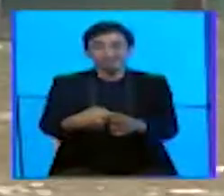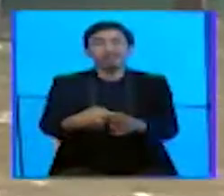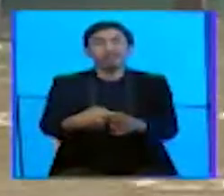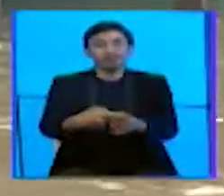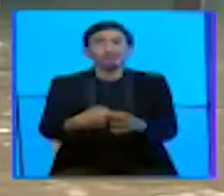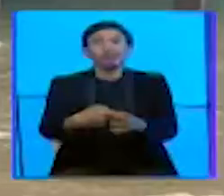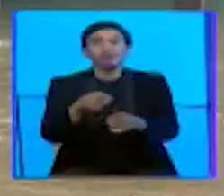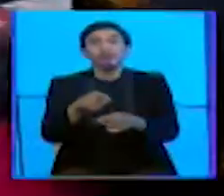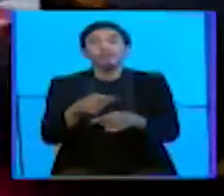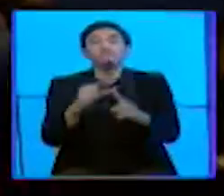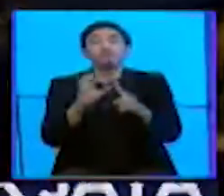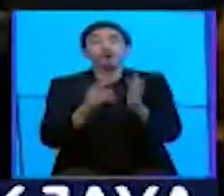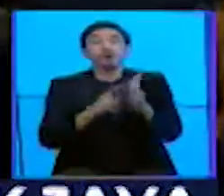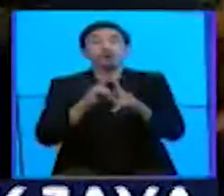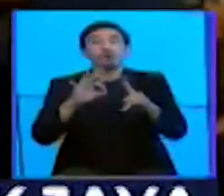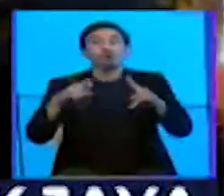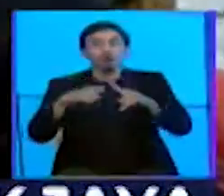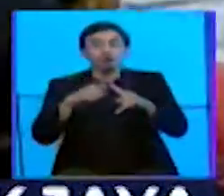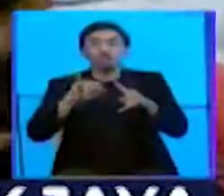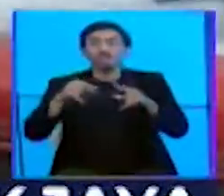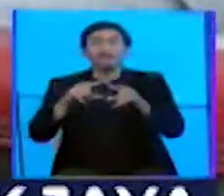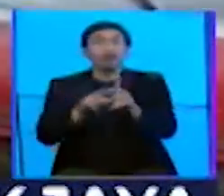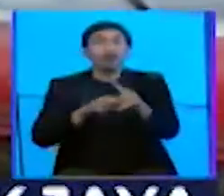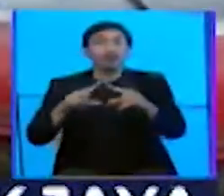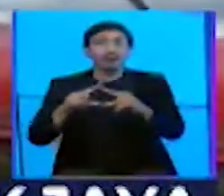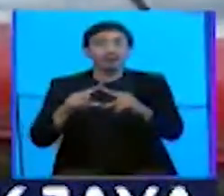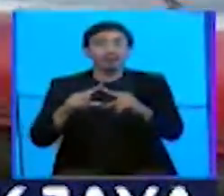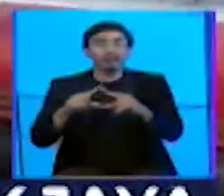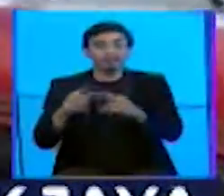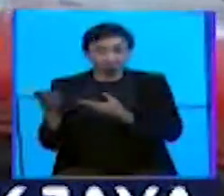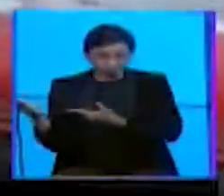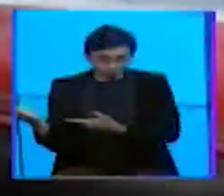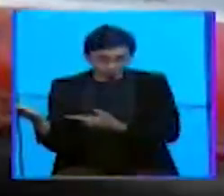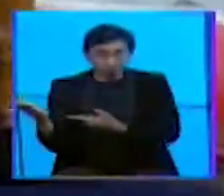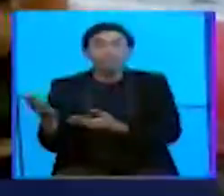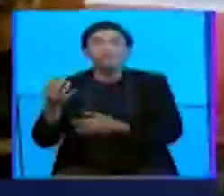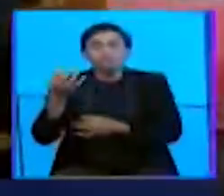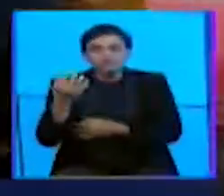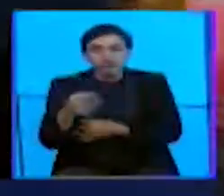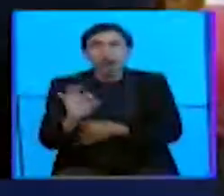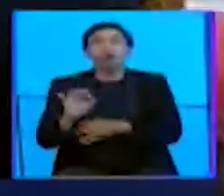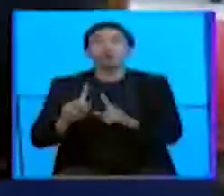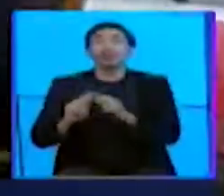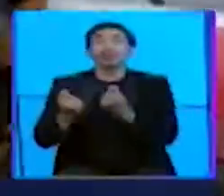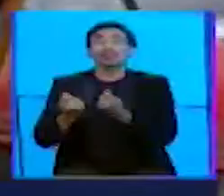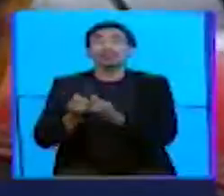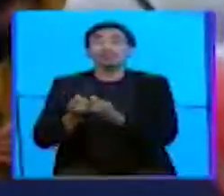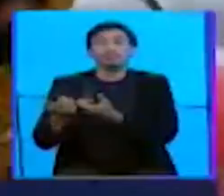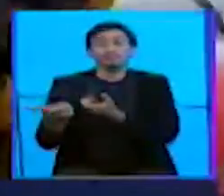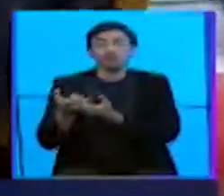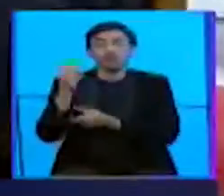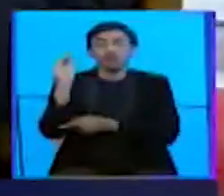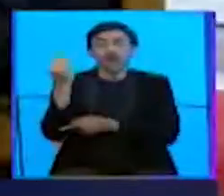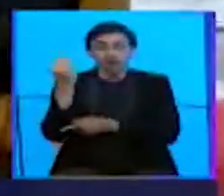Pondok Jaya. Nah, salah satunya ini ada bersama kami baru saja tim evakuasi dari Damkar DKI Jakarta